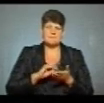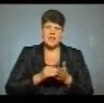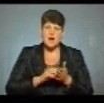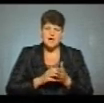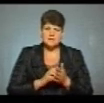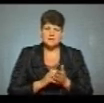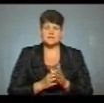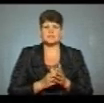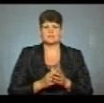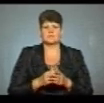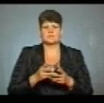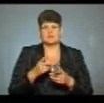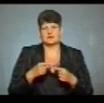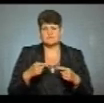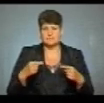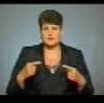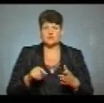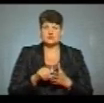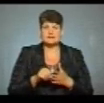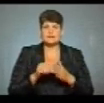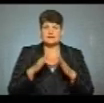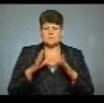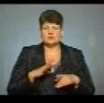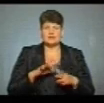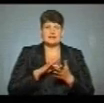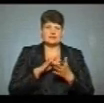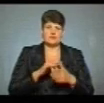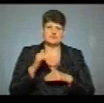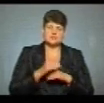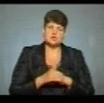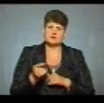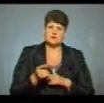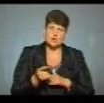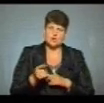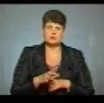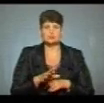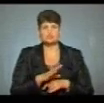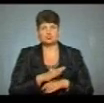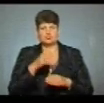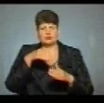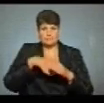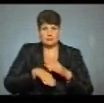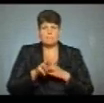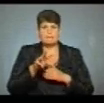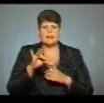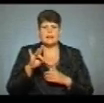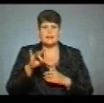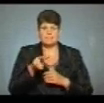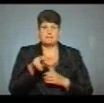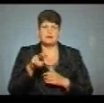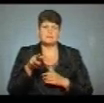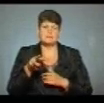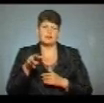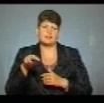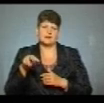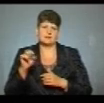у мотузковому курсі. Також учасники табору відвідали екскурсії вечірнім Тернополем, побували у печері Млинки в Чортківському районі, на горі Бона